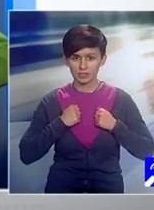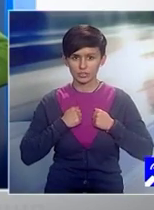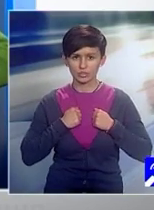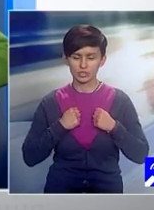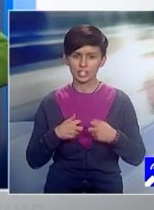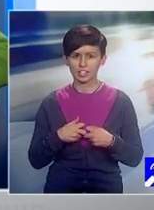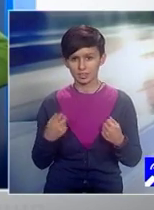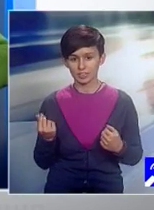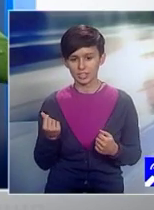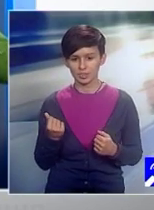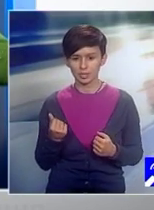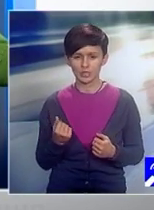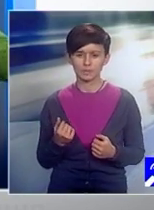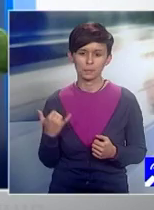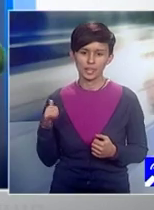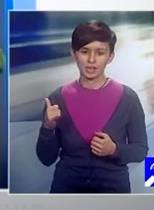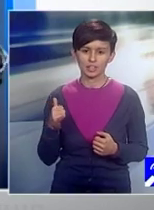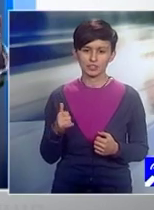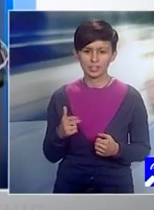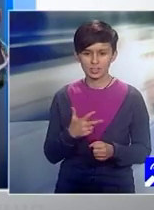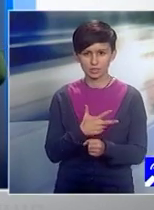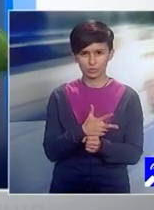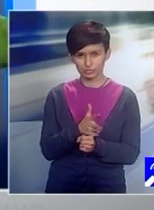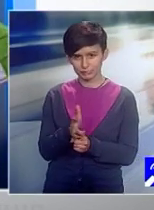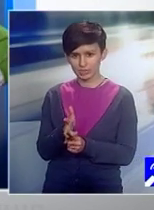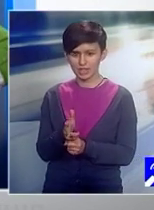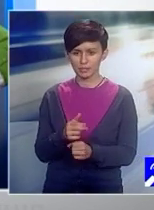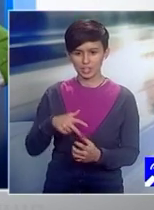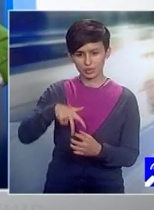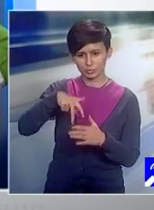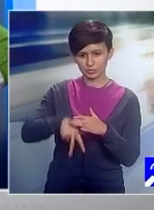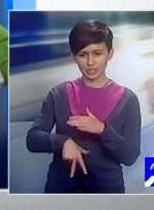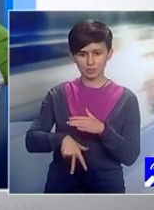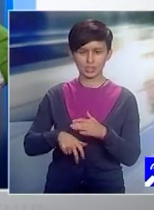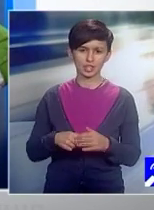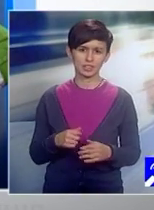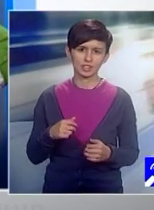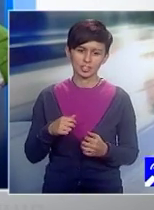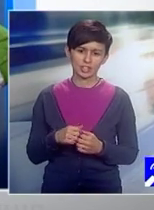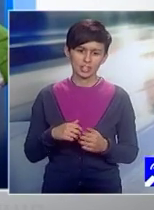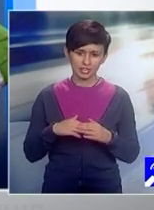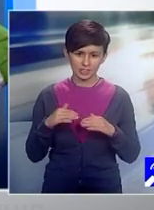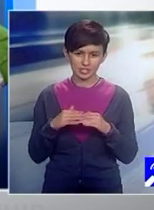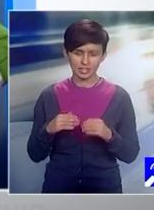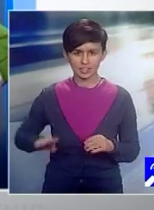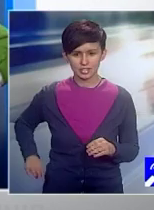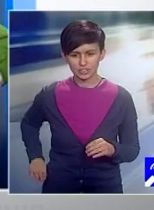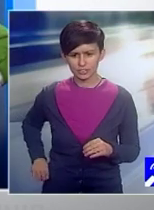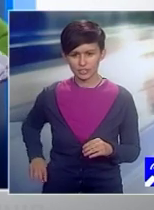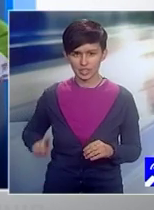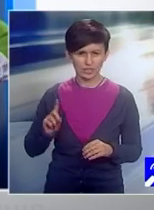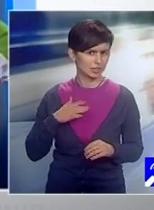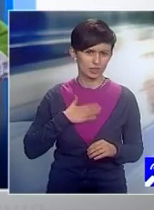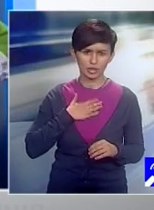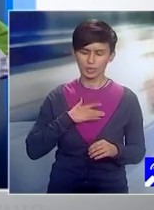acolo, a venit cu trepied, a început să instaleze toate sculele și femeile s-au blocat. Păi cum să ne filmeze?